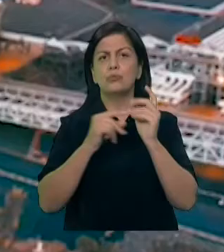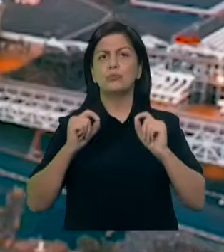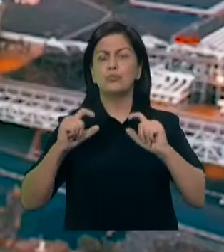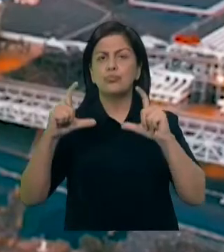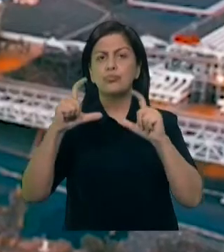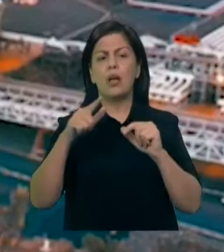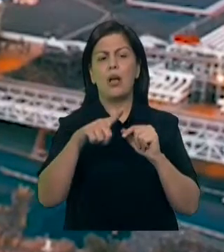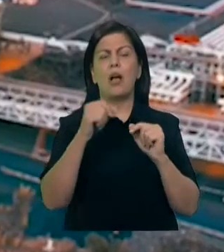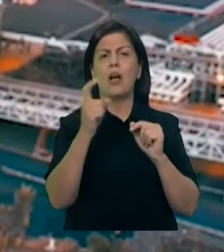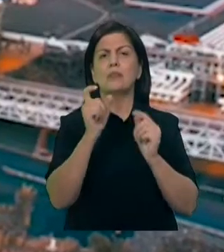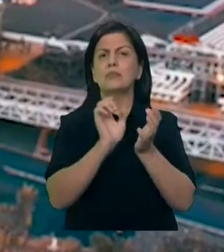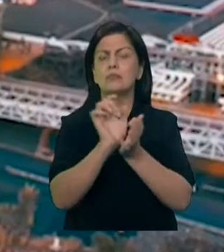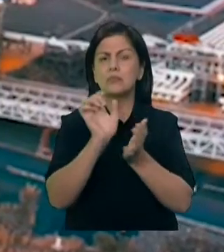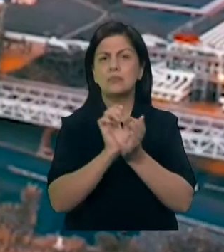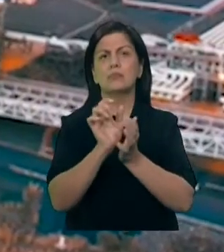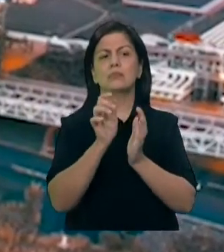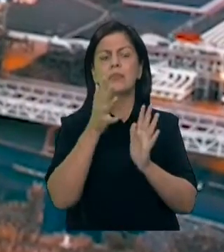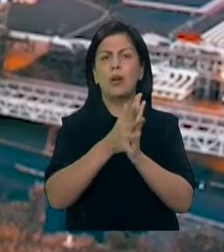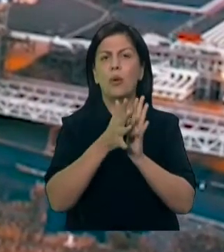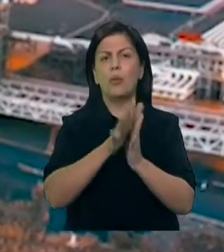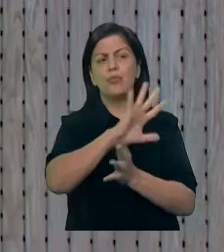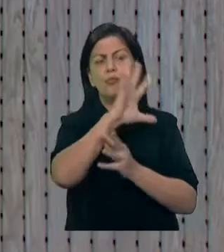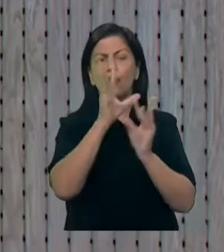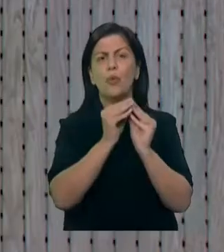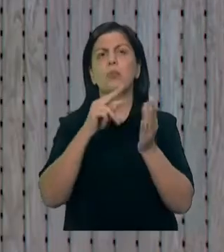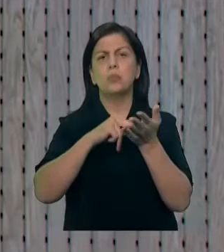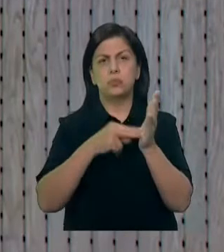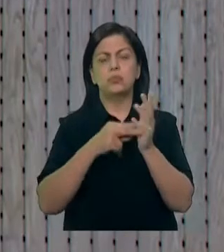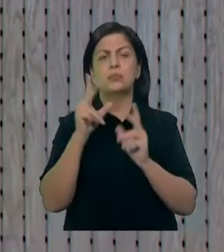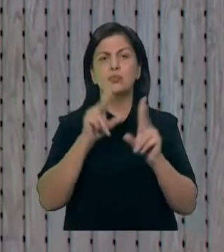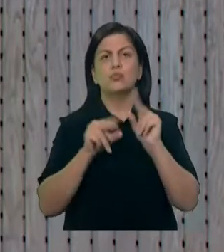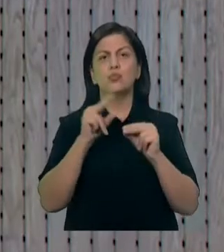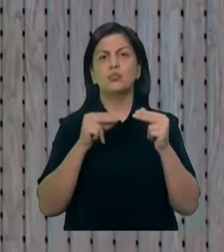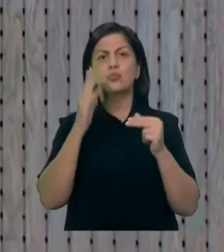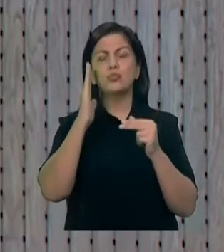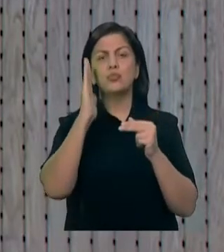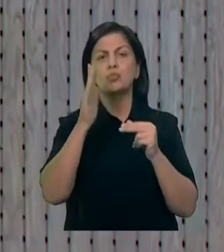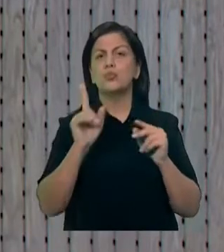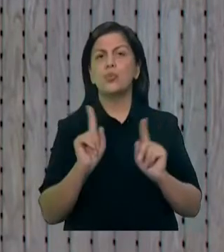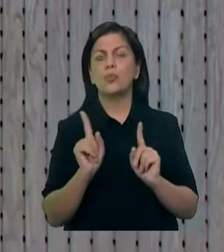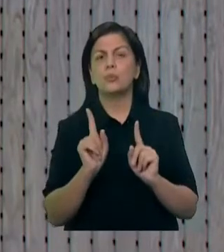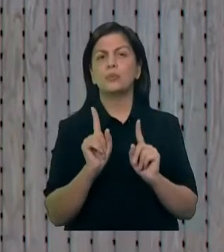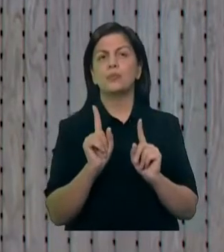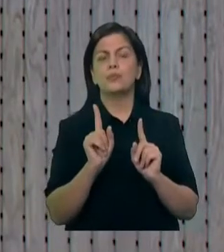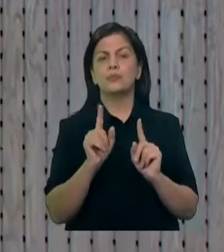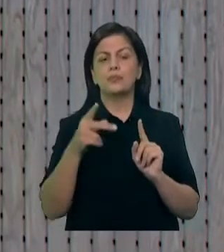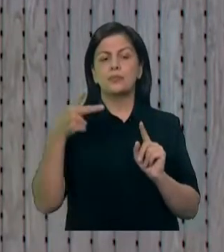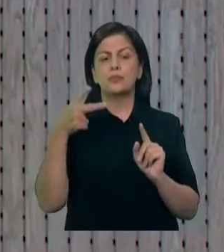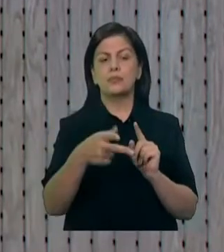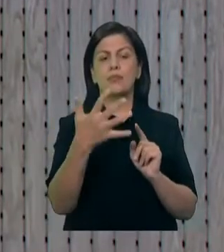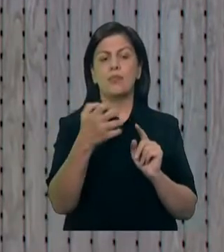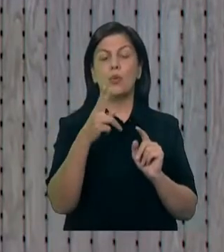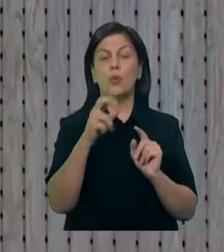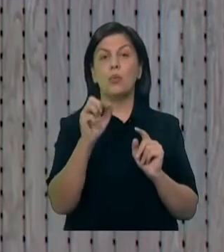istehsal və təchizat xərclərinin ödənilməsi kimi məsələlər nəzərə alınıb. İstehlak edilən qazın 1200 2500